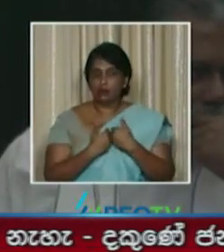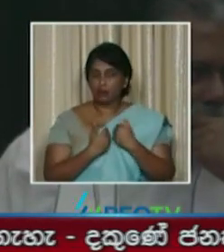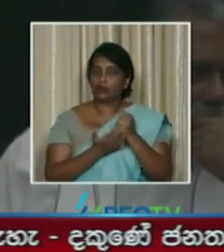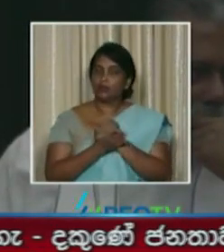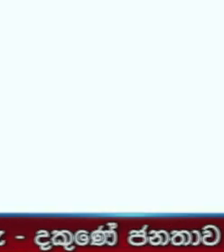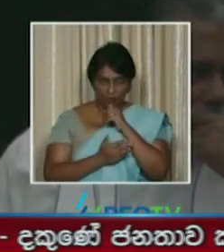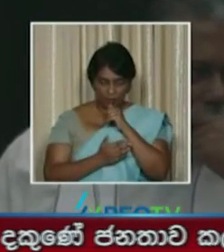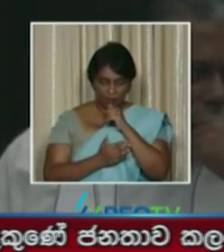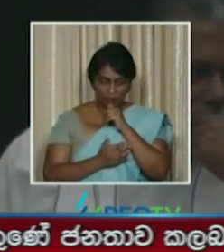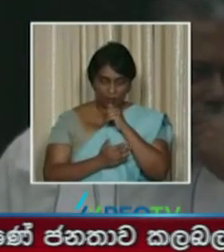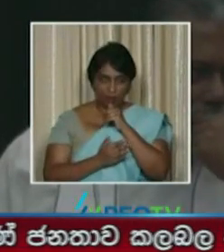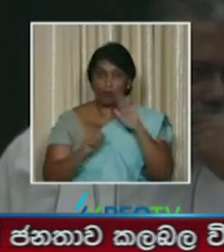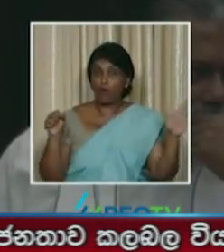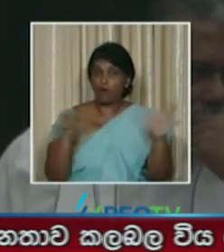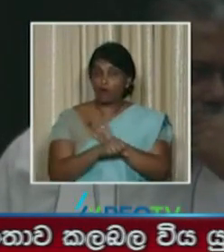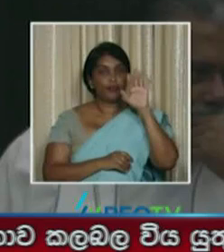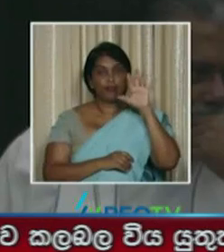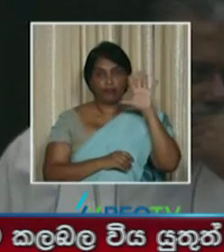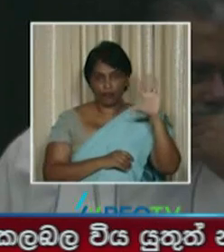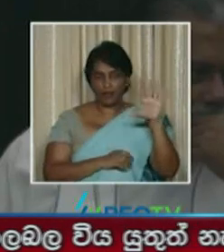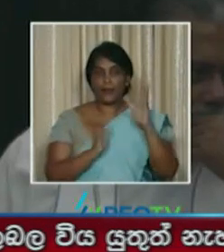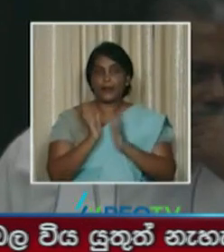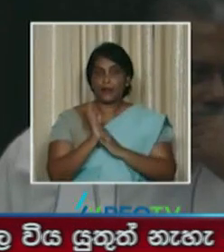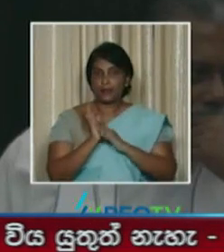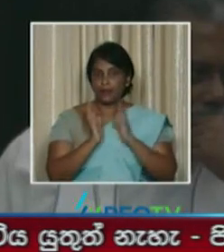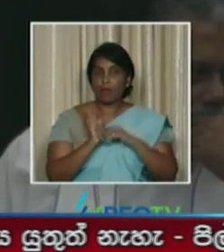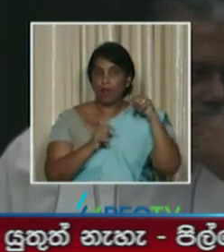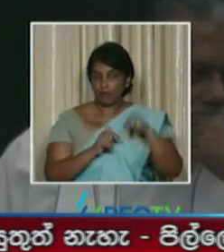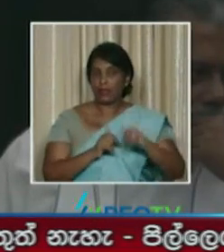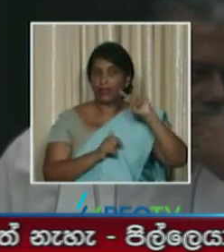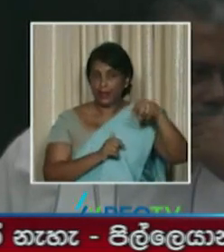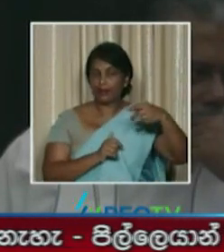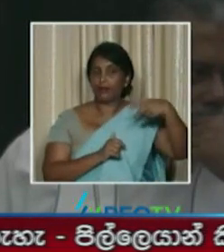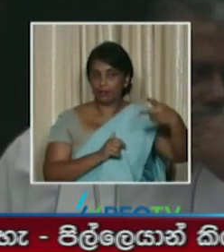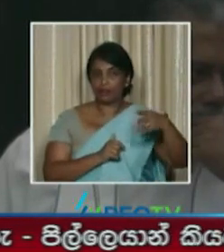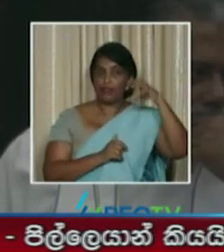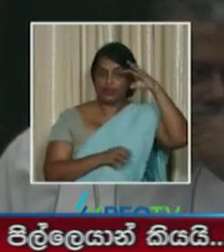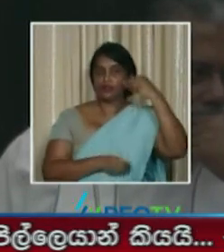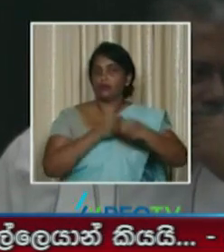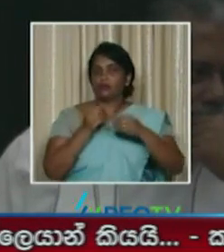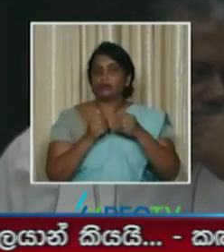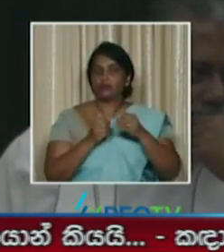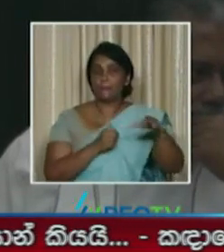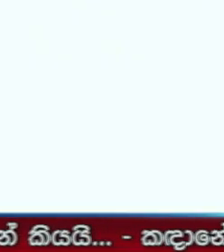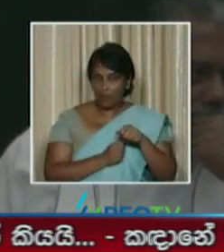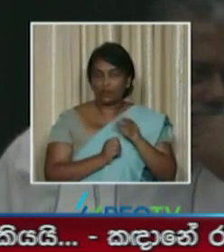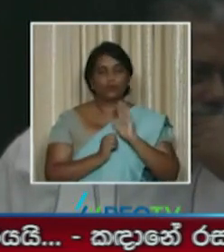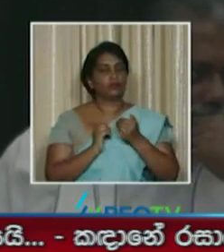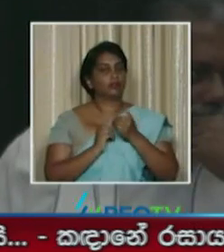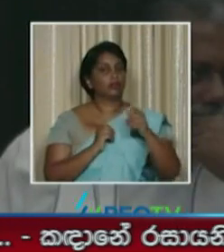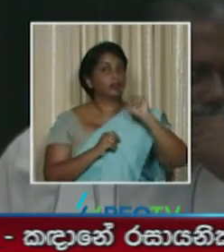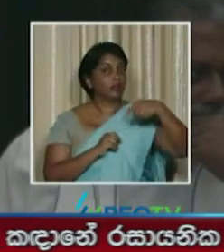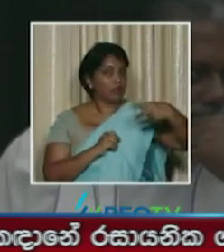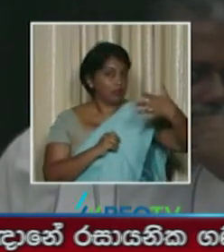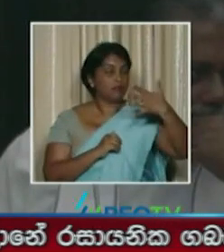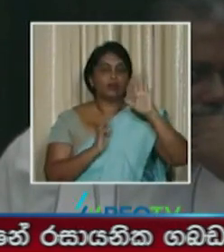සියලුම වතුර ටික උපරිම ධාරිතාවෙන් භාවිතා කළා අදත් හෙටත් අනිද්දාත් මේ දවස් තුනේ විදුලි උත්පාදනය කරමින් භාවිතා කළා නිකුත් කරන්නත් ඊළඟ දින